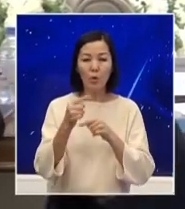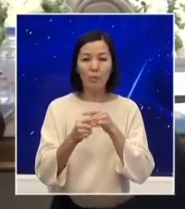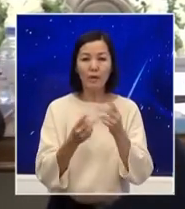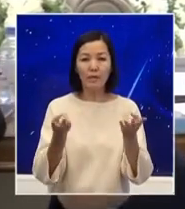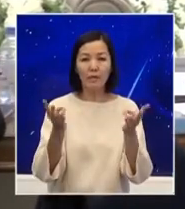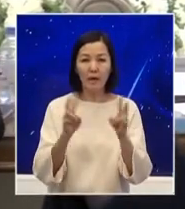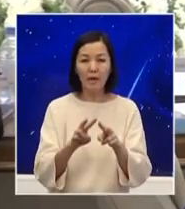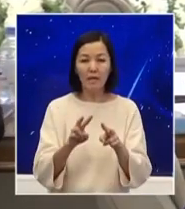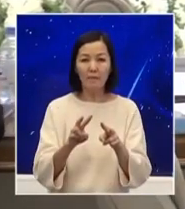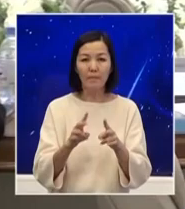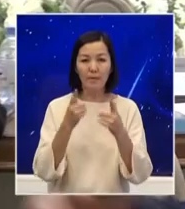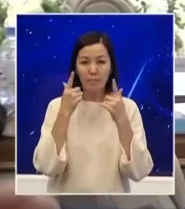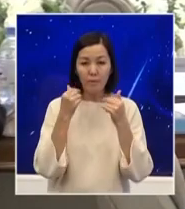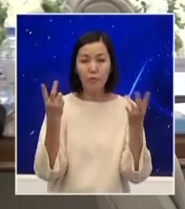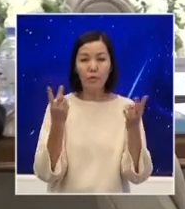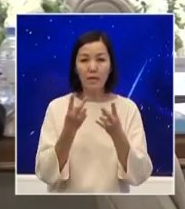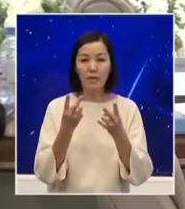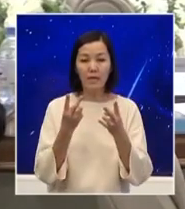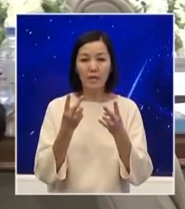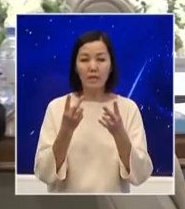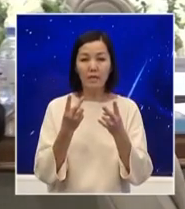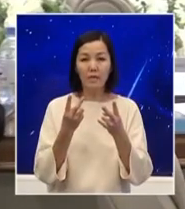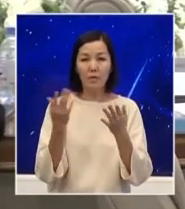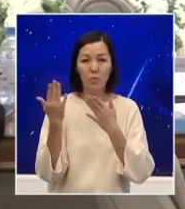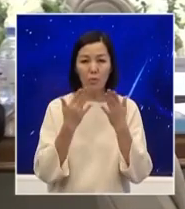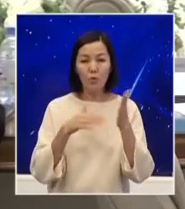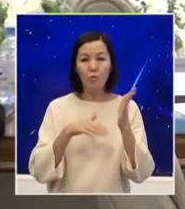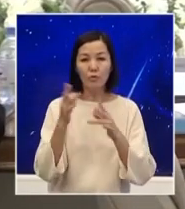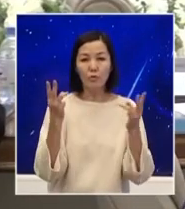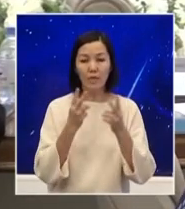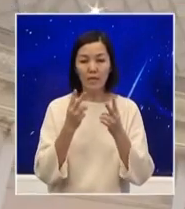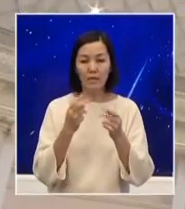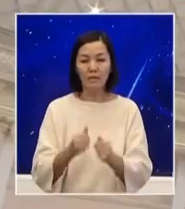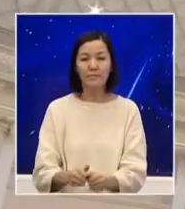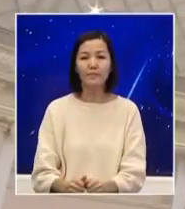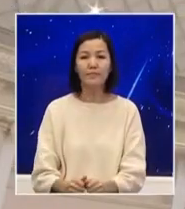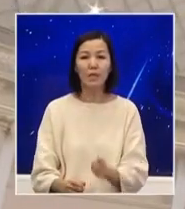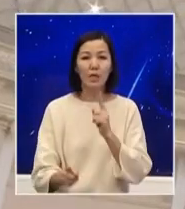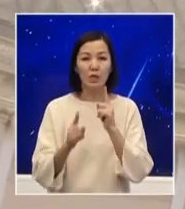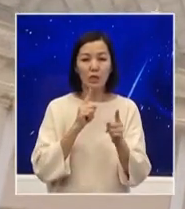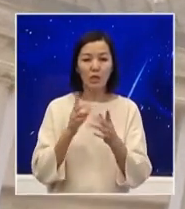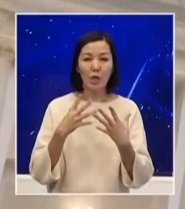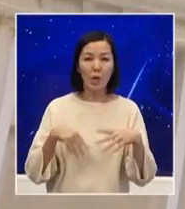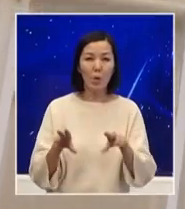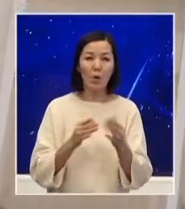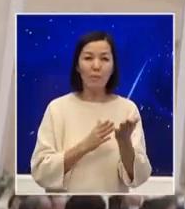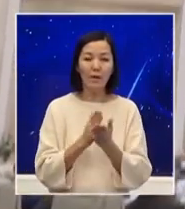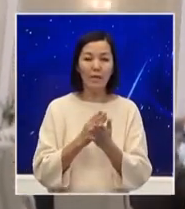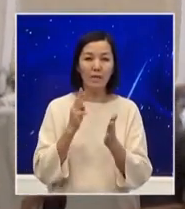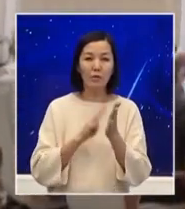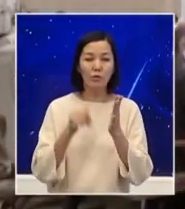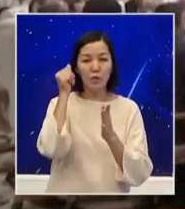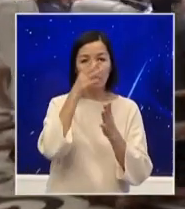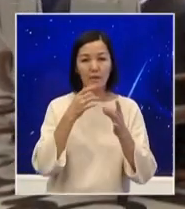ұрпақтар ол кісінің еңбегін білу керек, және шығармаларын оқып өсу керек деп айтар едім. Жиында қоғам қайраткерінің 90 жылдық